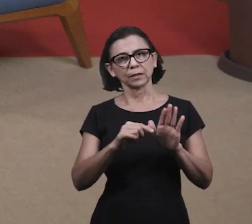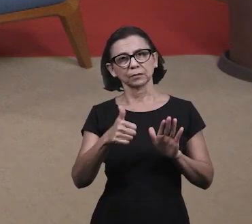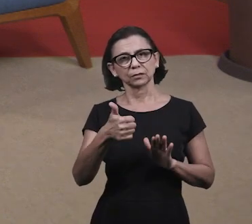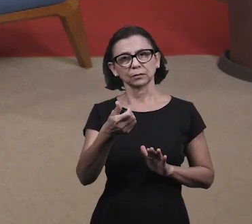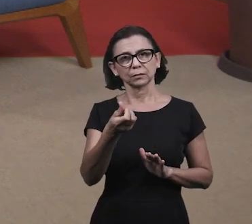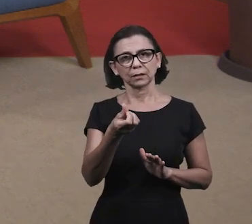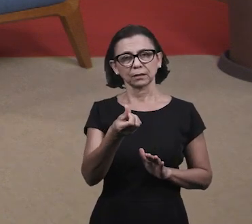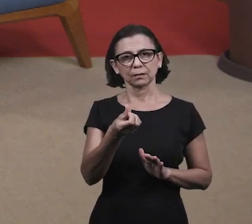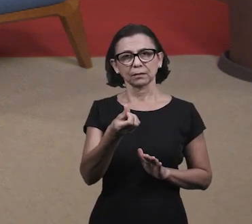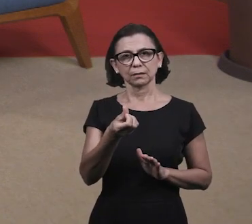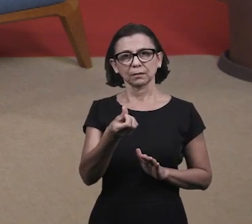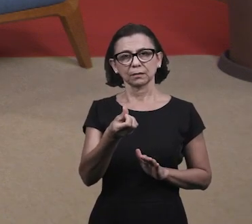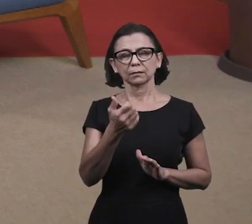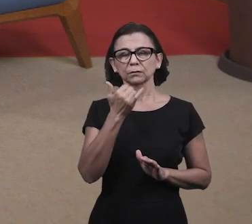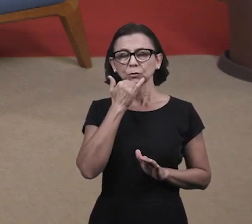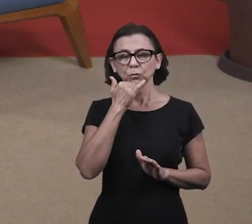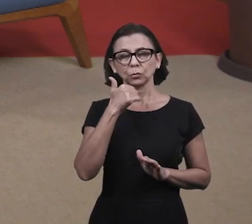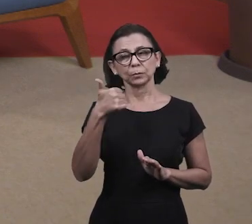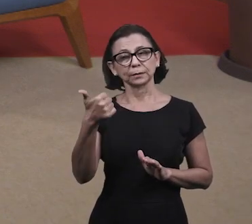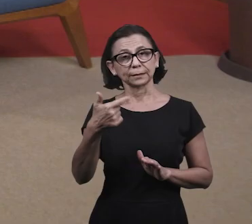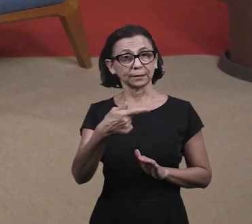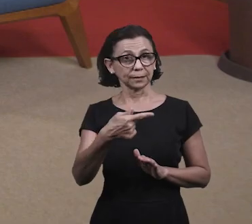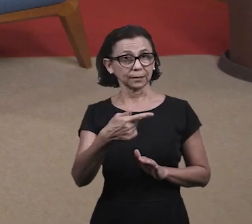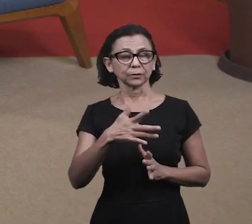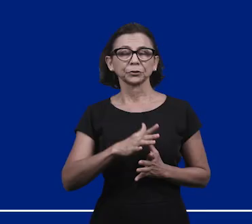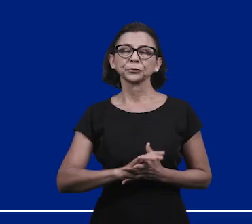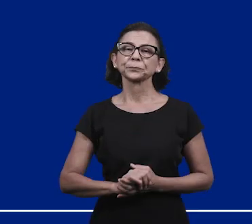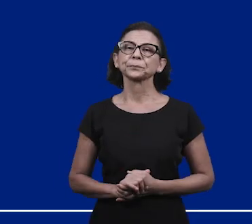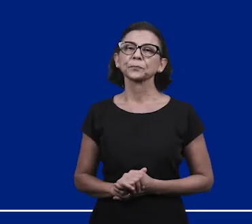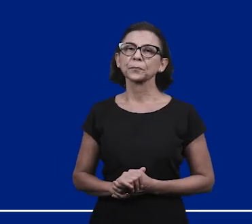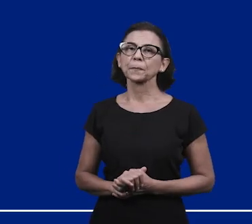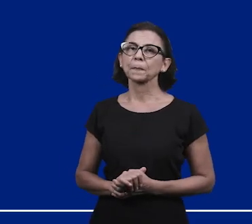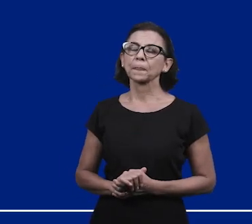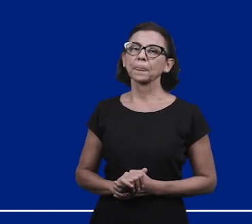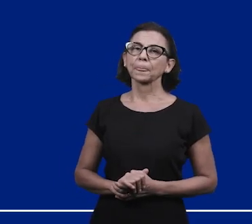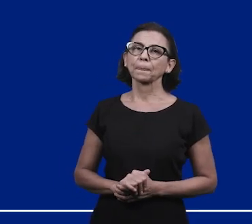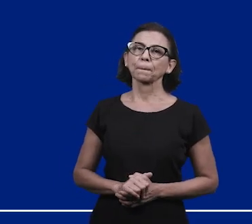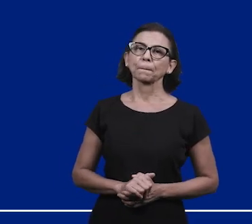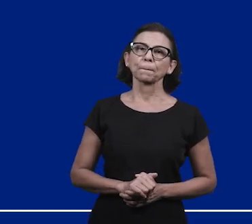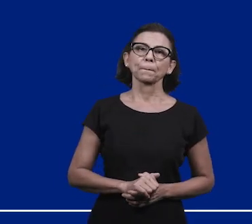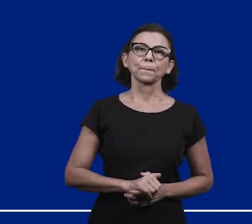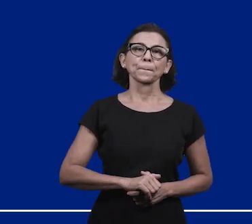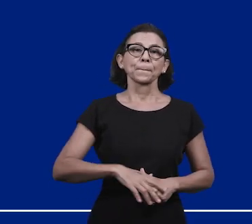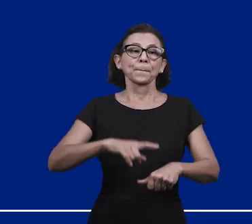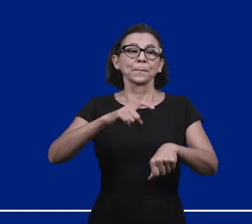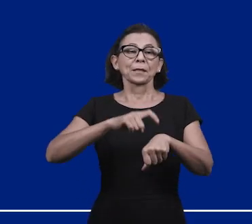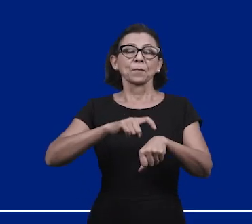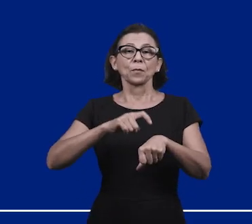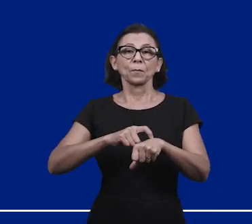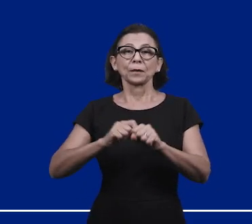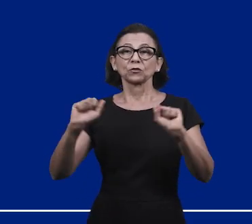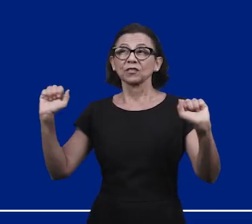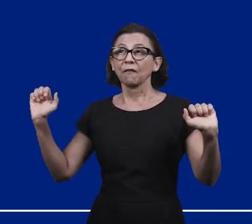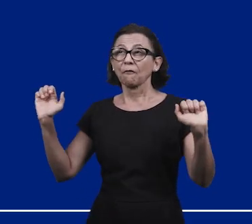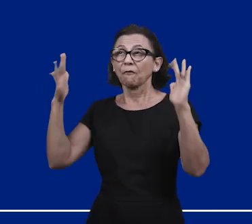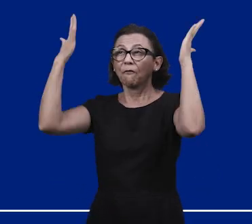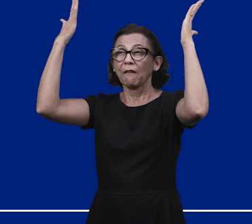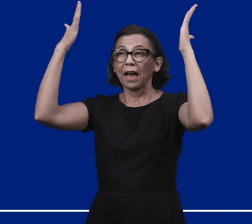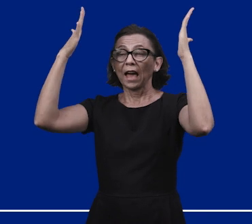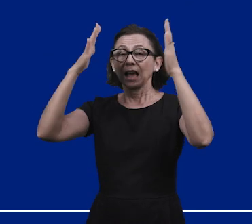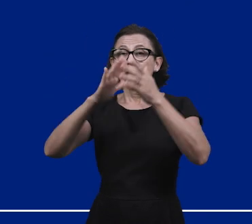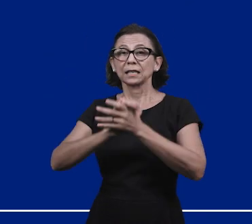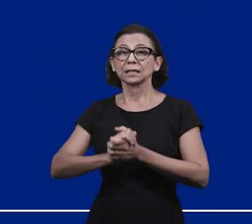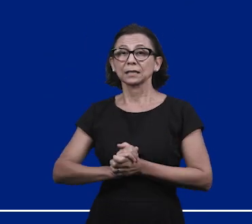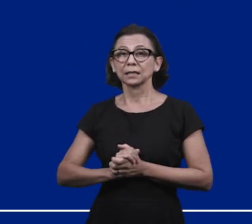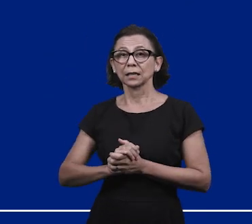allons aller plus loin. Verset 16, verset 17, qui dit, et à l'heure de